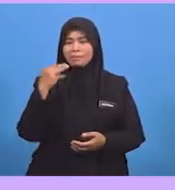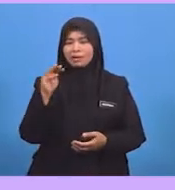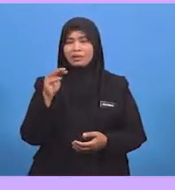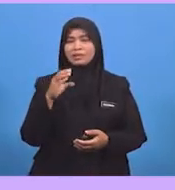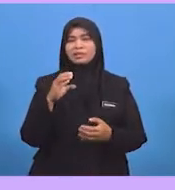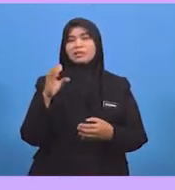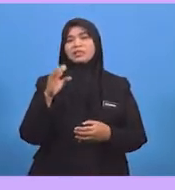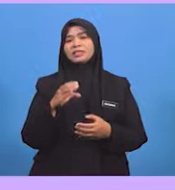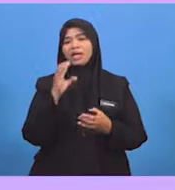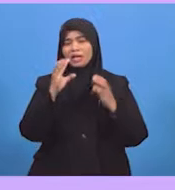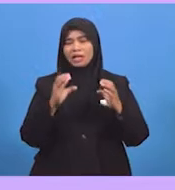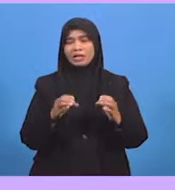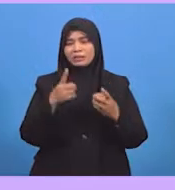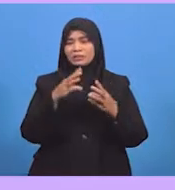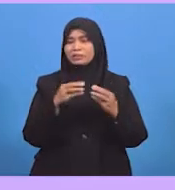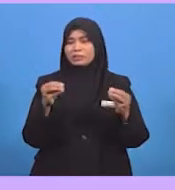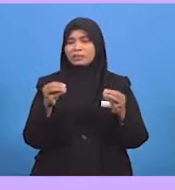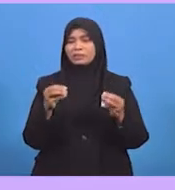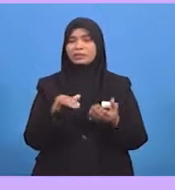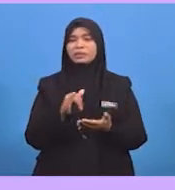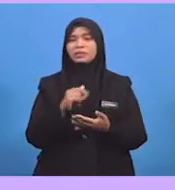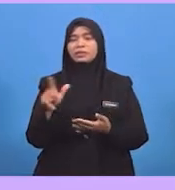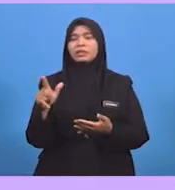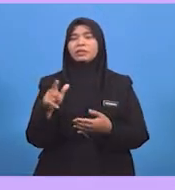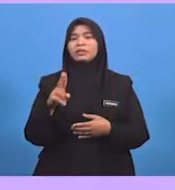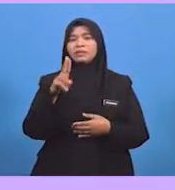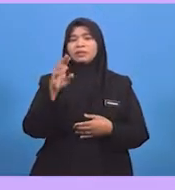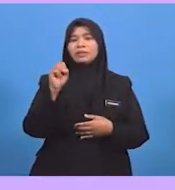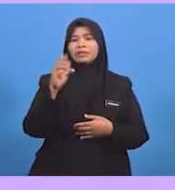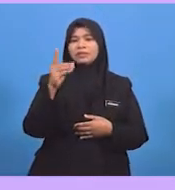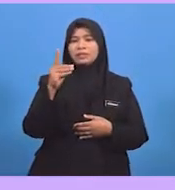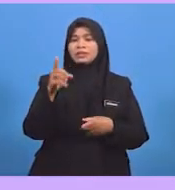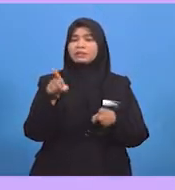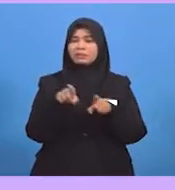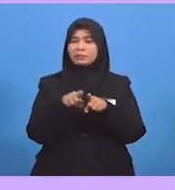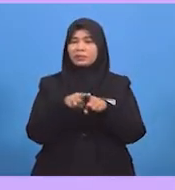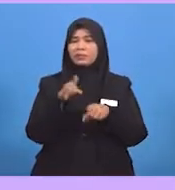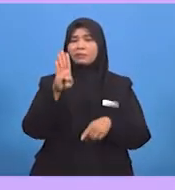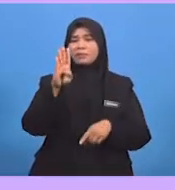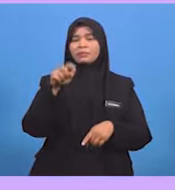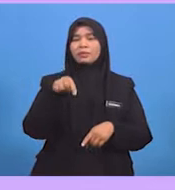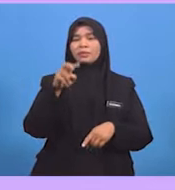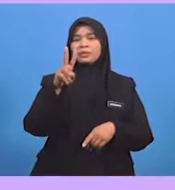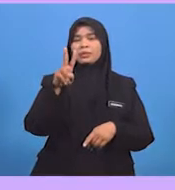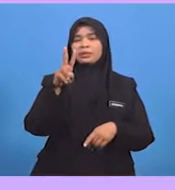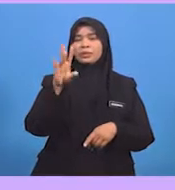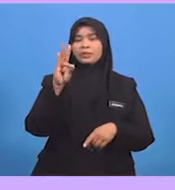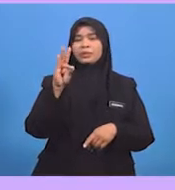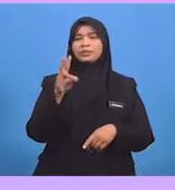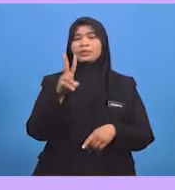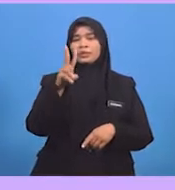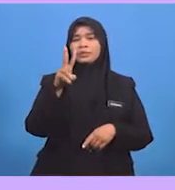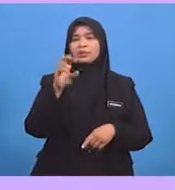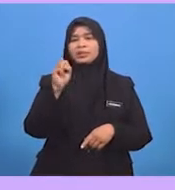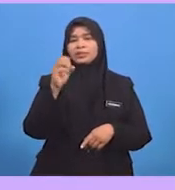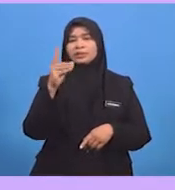Maka cara penyelesaian adalah seperti berikut. USD 1 sama dengan RM 4.27.